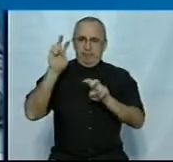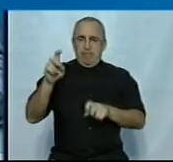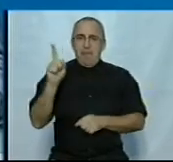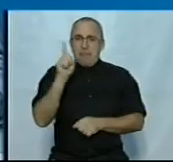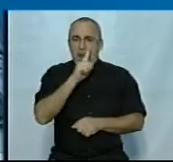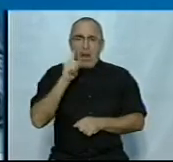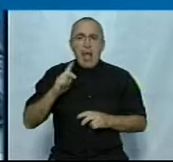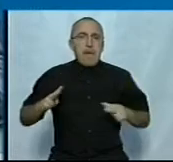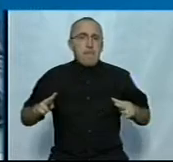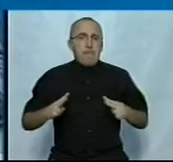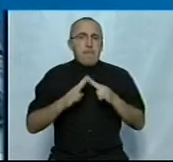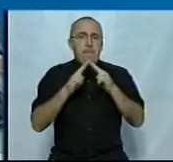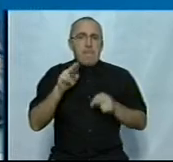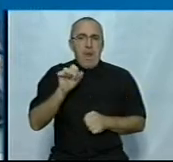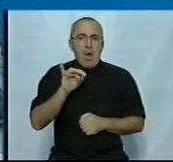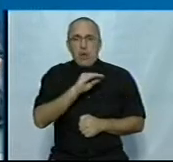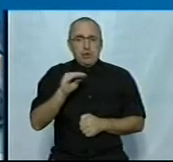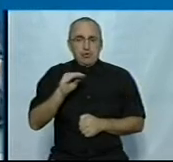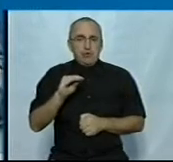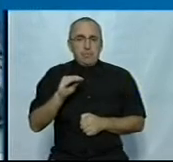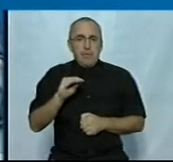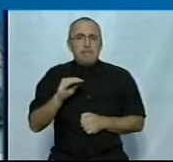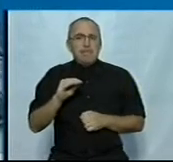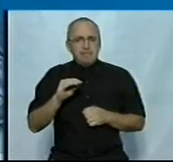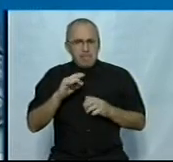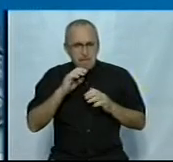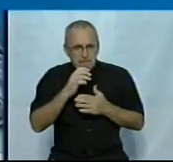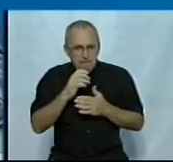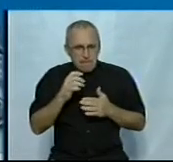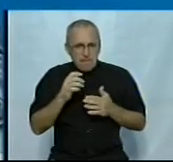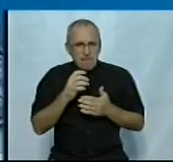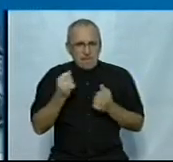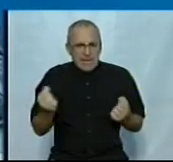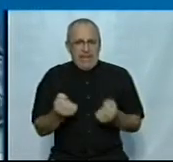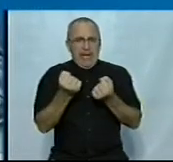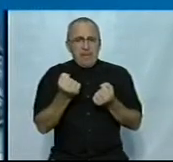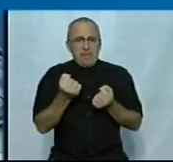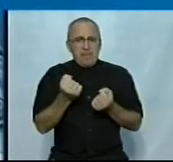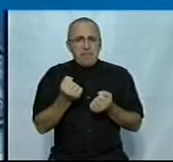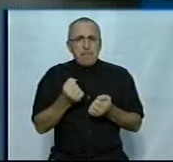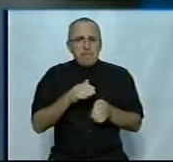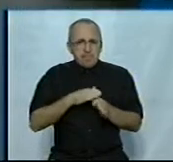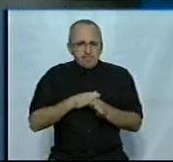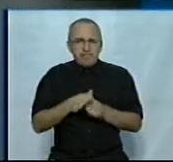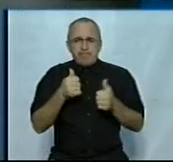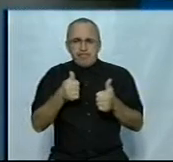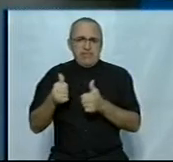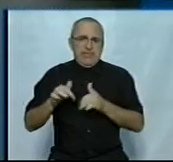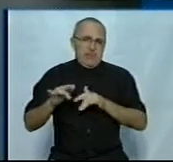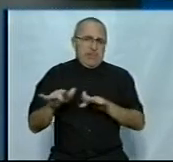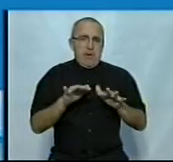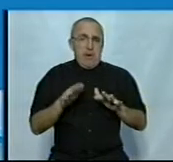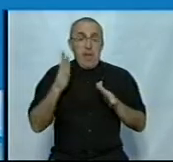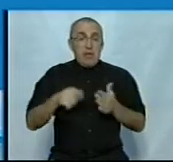«Маленький Париж» постійно підкріплювати, підтверджувати добрими справами. Якщо ви готові,